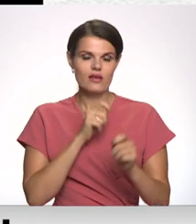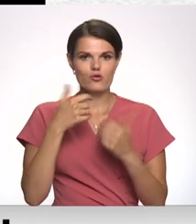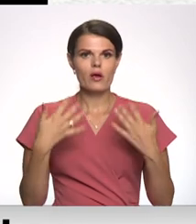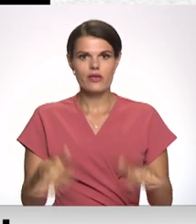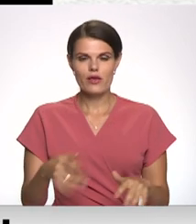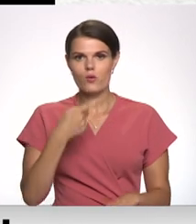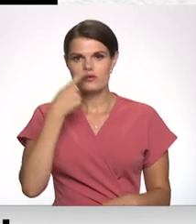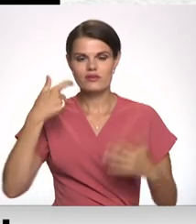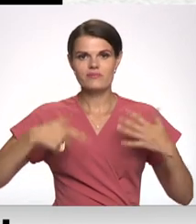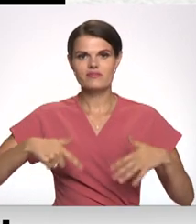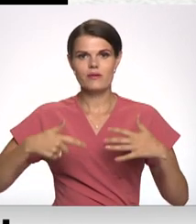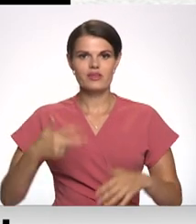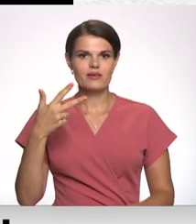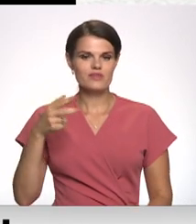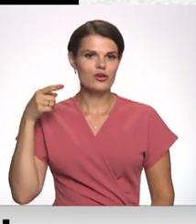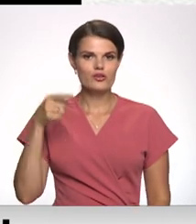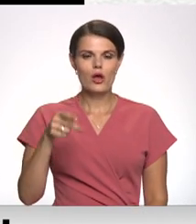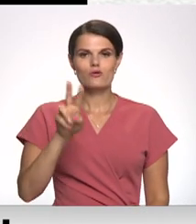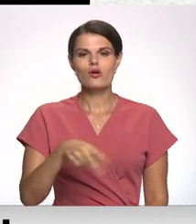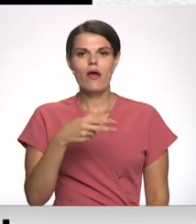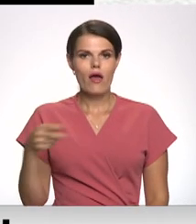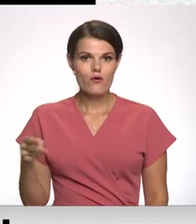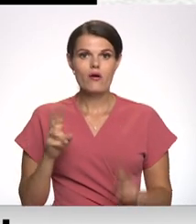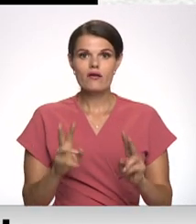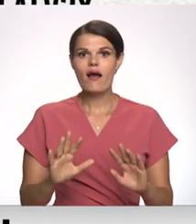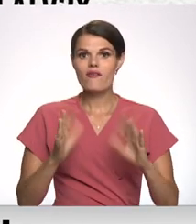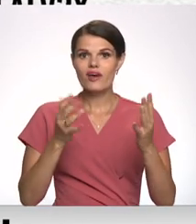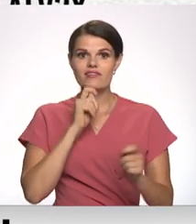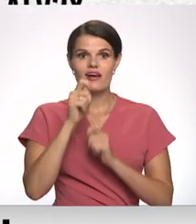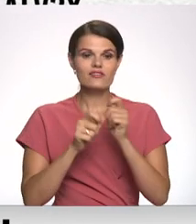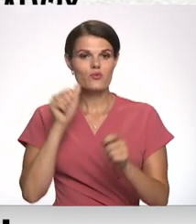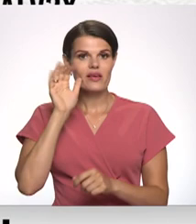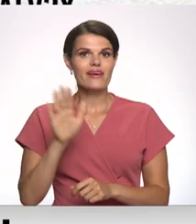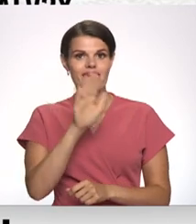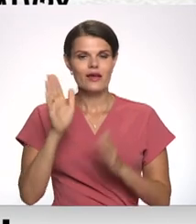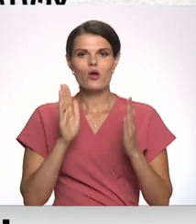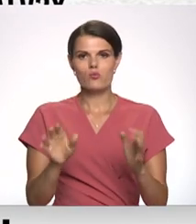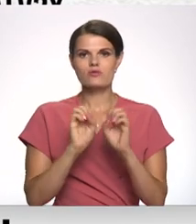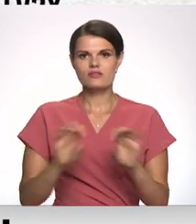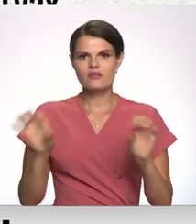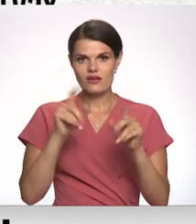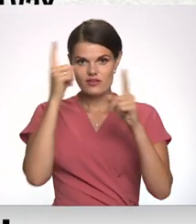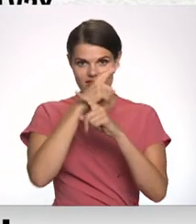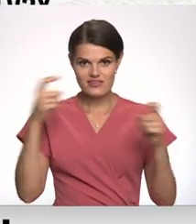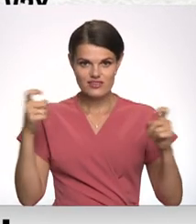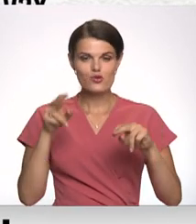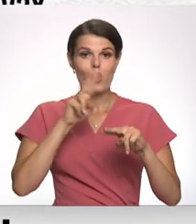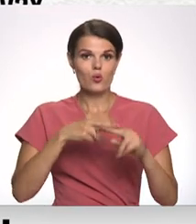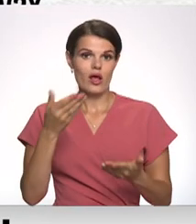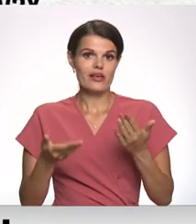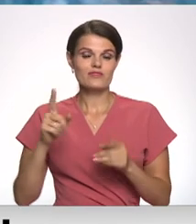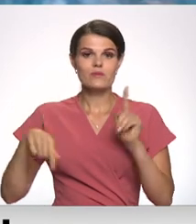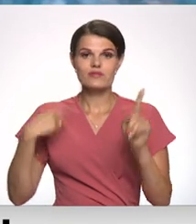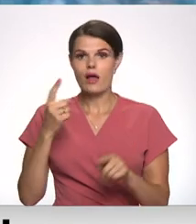nekā 173 000 eiro. Kā veicis ar ziedojumiem, ikdienu informēsim arī mūsu ziņu raidījumos. Un iespējams, ka jau